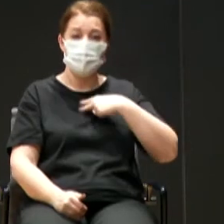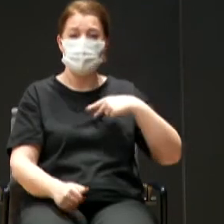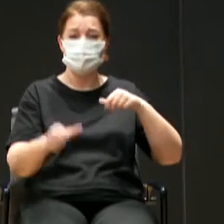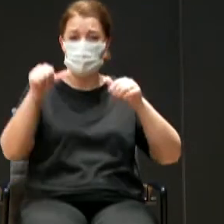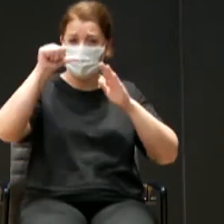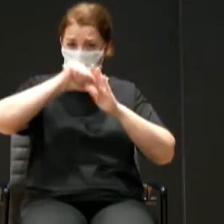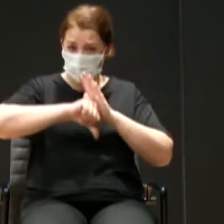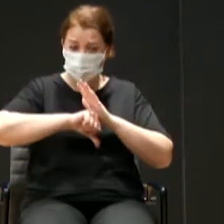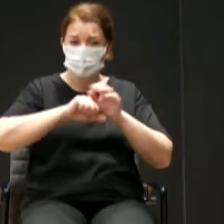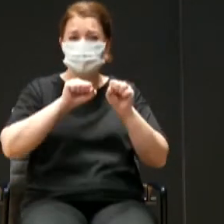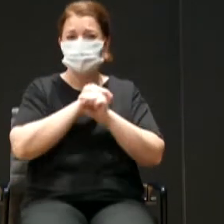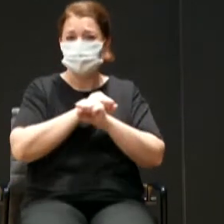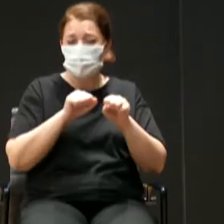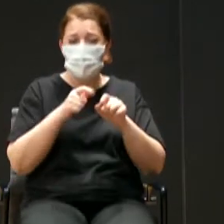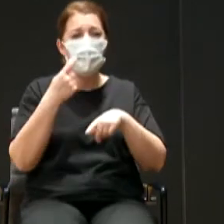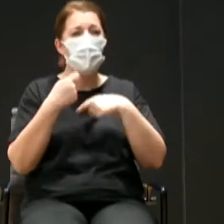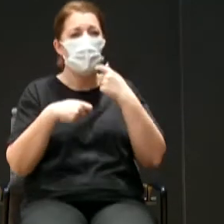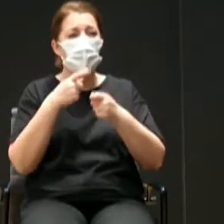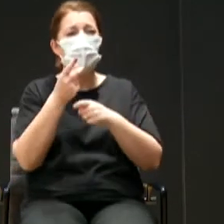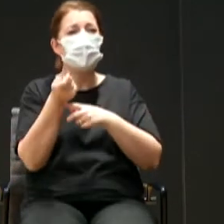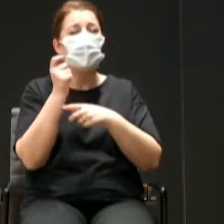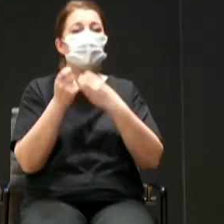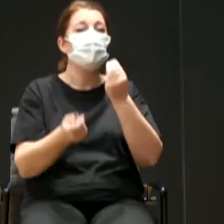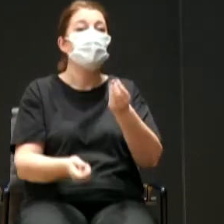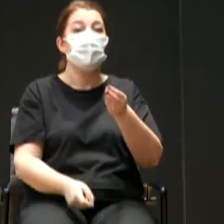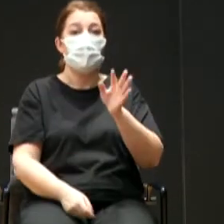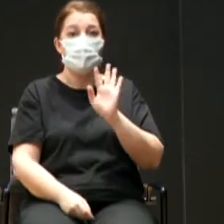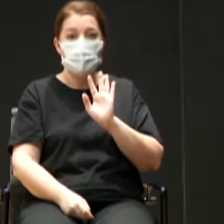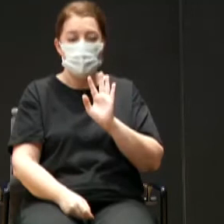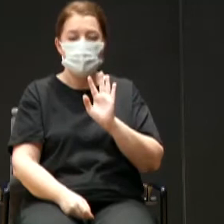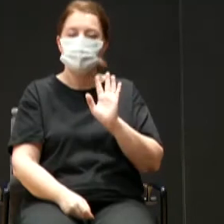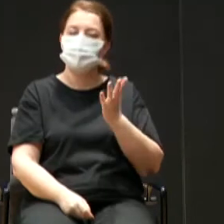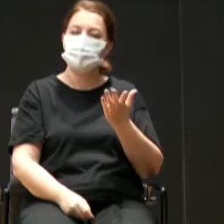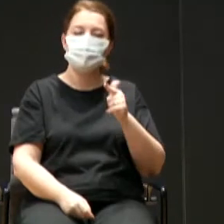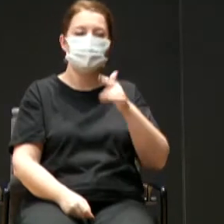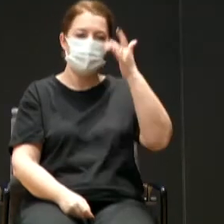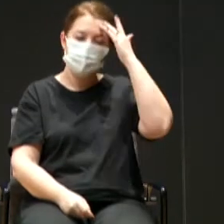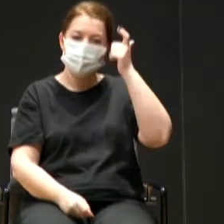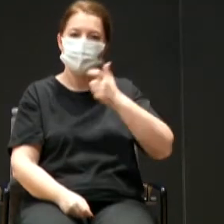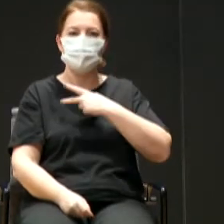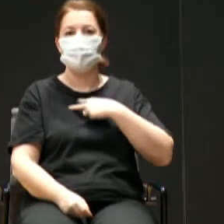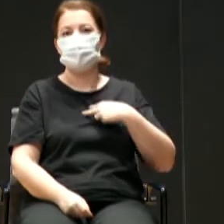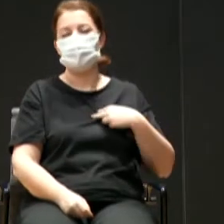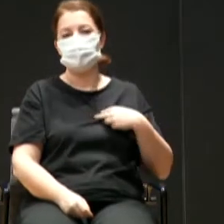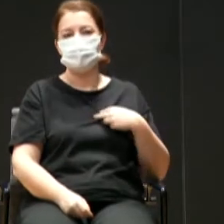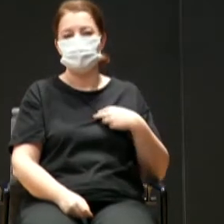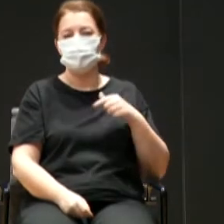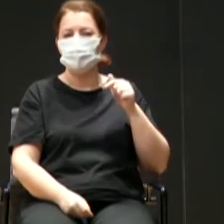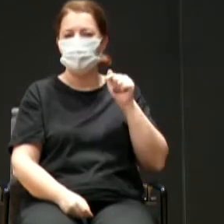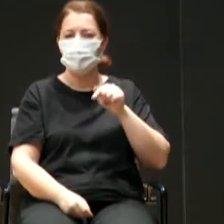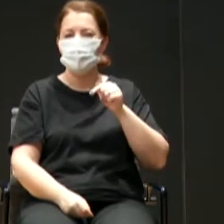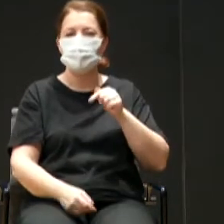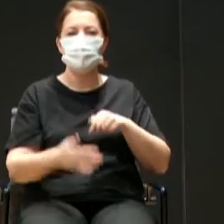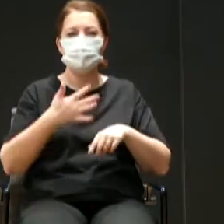batmış. İşte bankalar buraya kredi vermiyor. Ya burası Beylikdüzü Belediyesi. Burayı Cumhuriyet